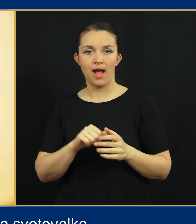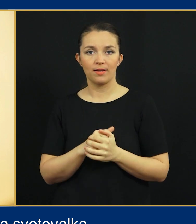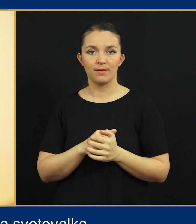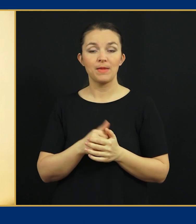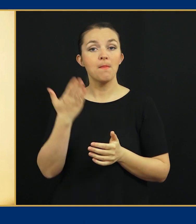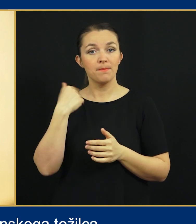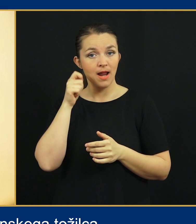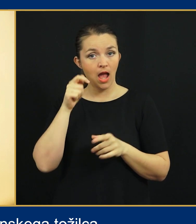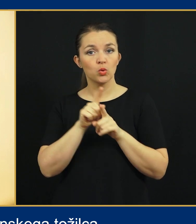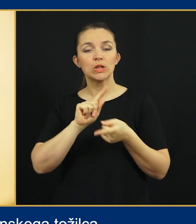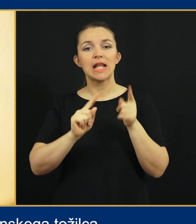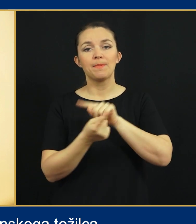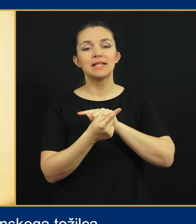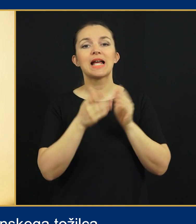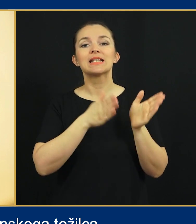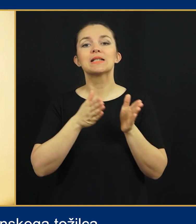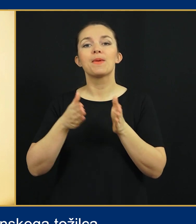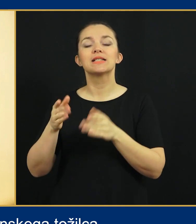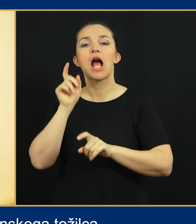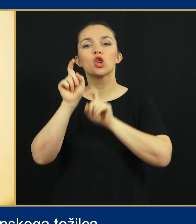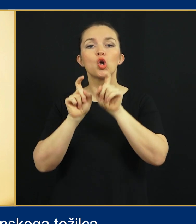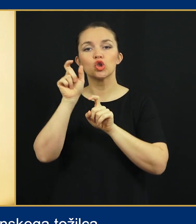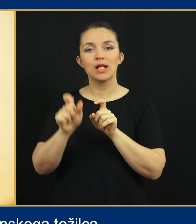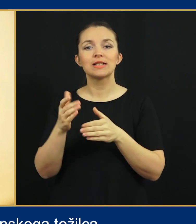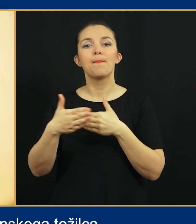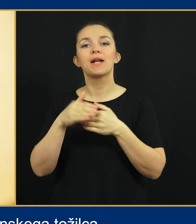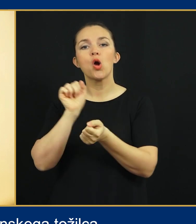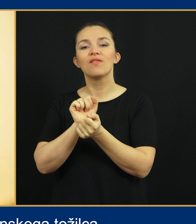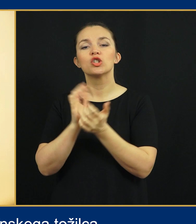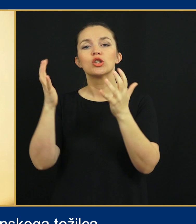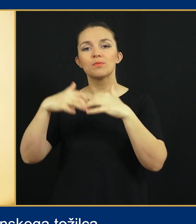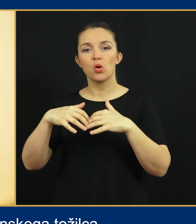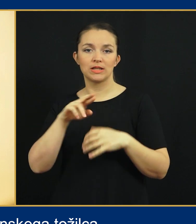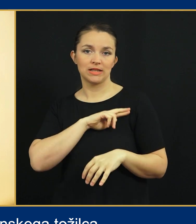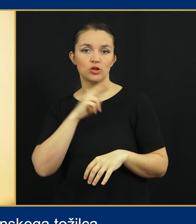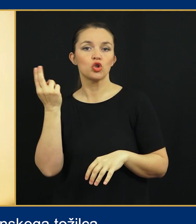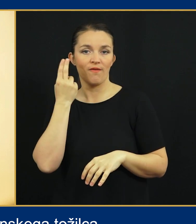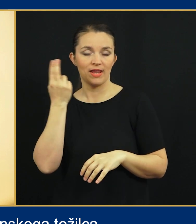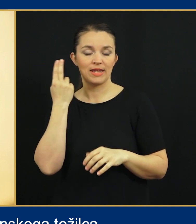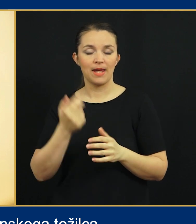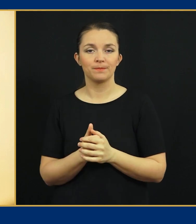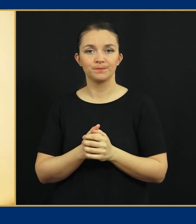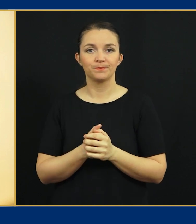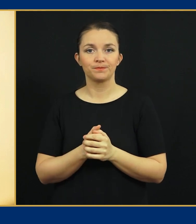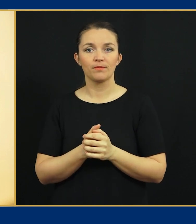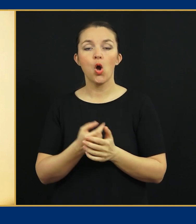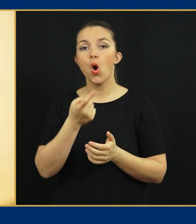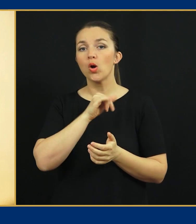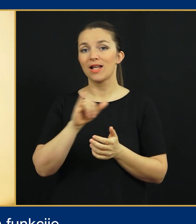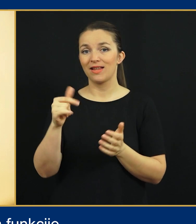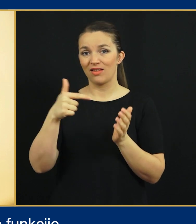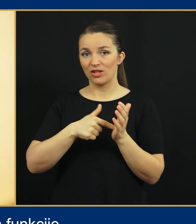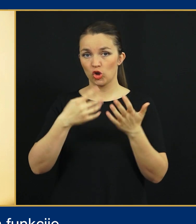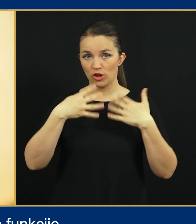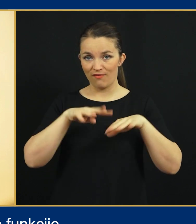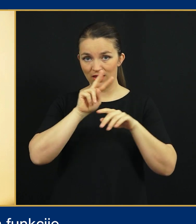Ljubljani. Bila je tudi namestnica disciplinskega tožilca pri Odvetniški zbornici Slovenije. Od